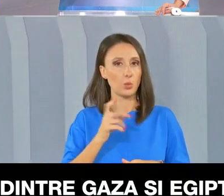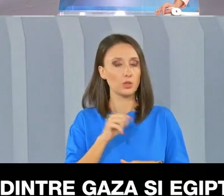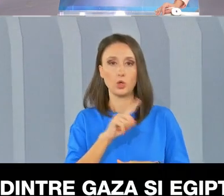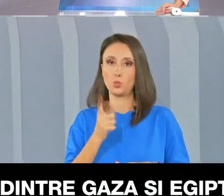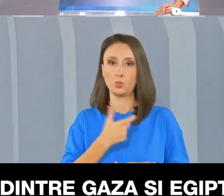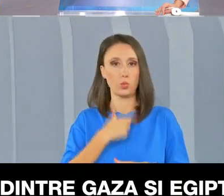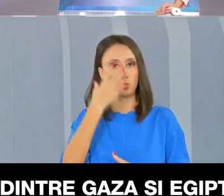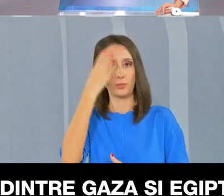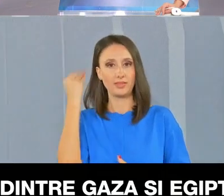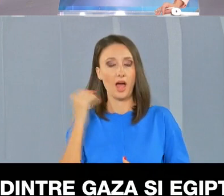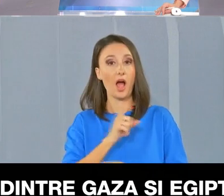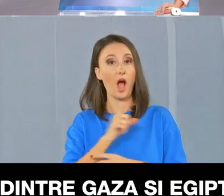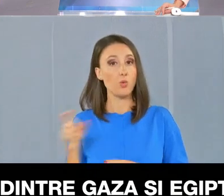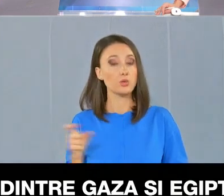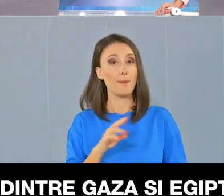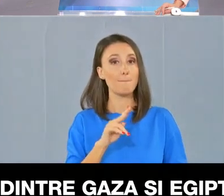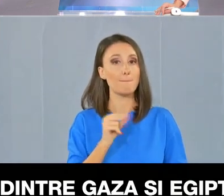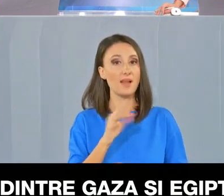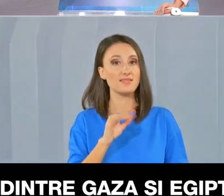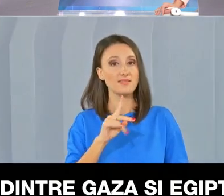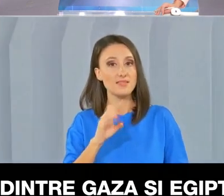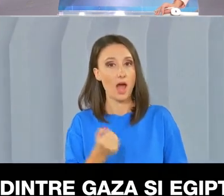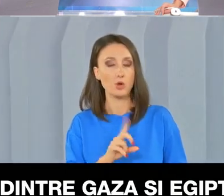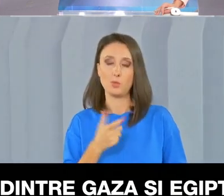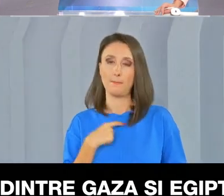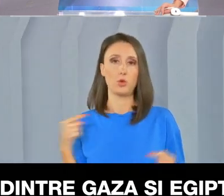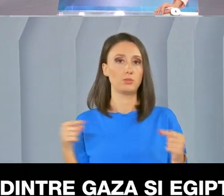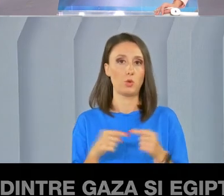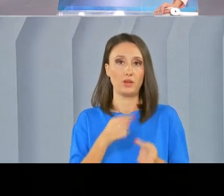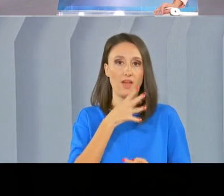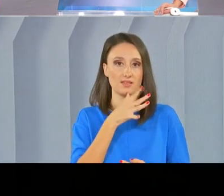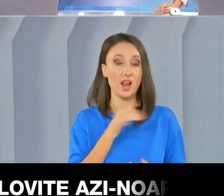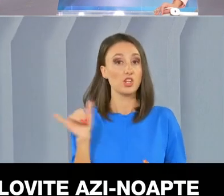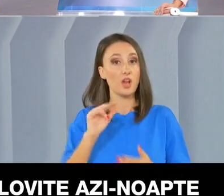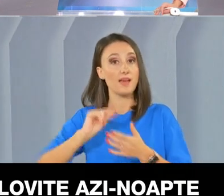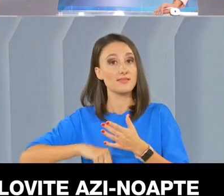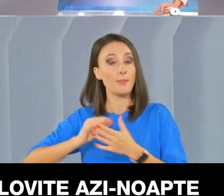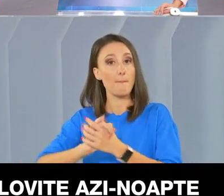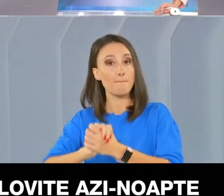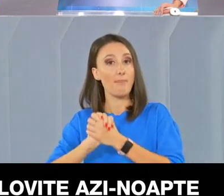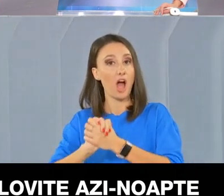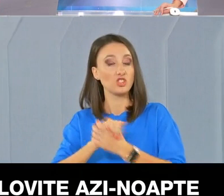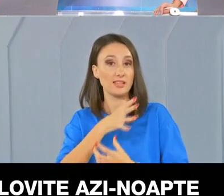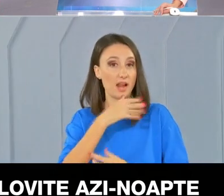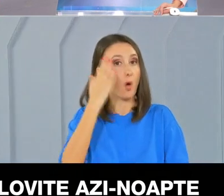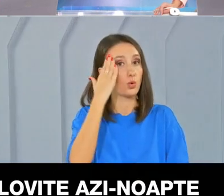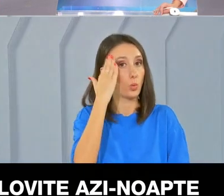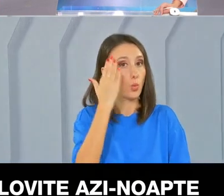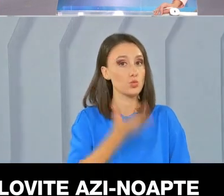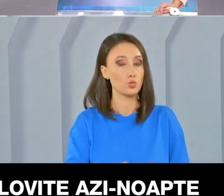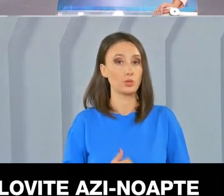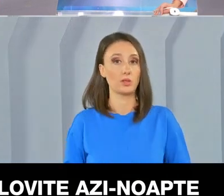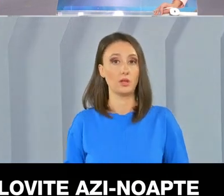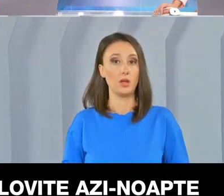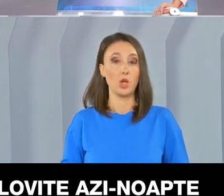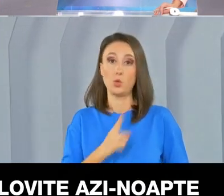cauza palestiniană, pe de altă parte nu se mai pot poziționa anti-Israel, mai ales cele care au semnat acolo de pace cu Israel și au recunoscut. Da, de aceea apare ideea nu